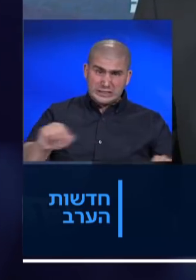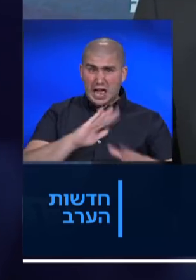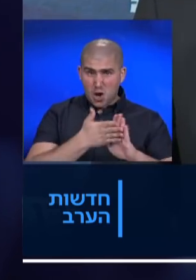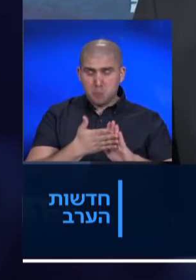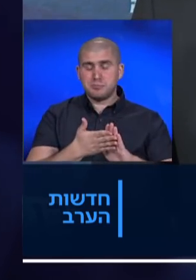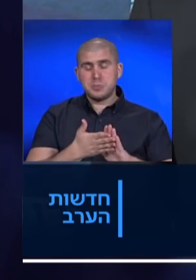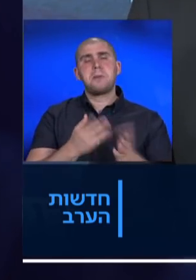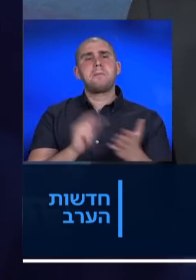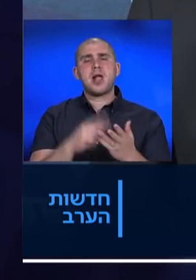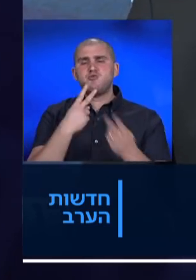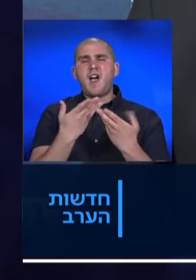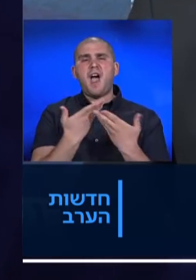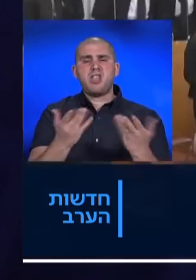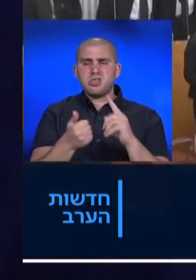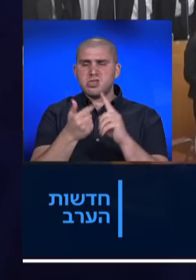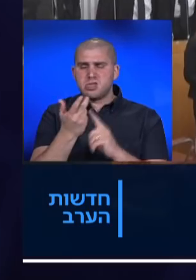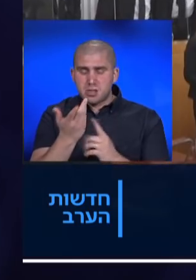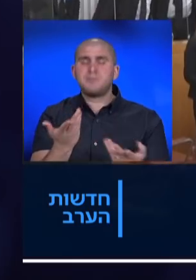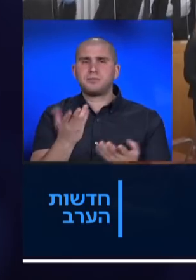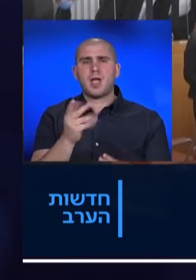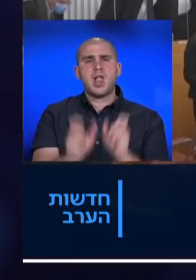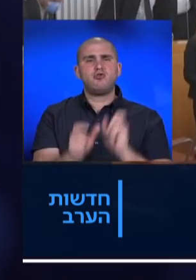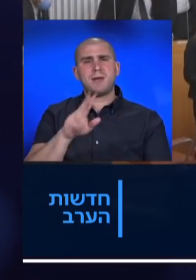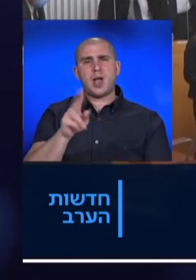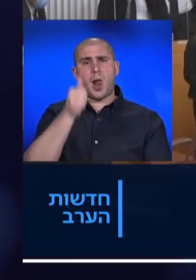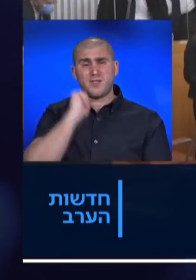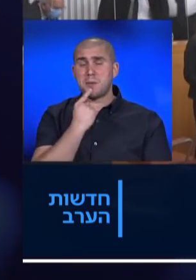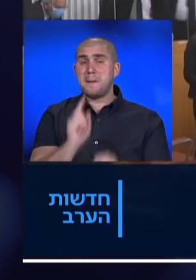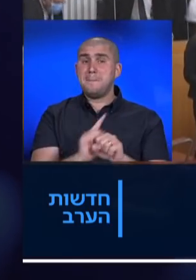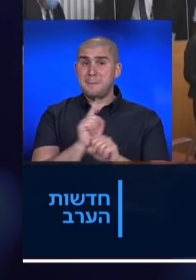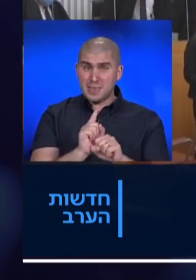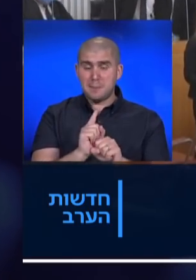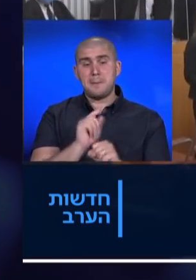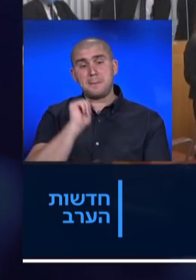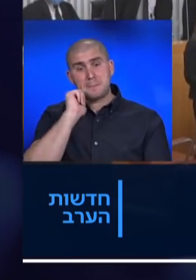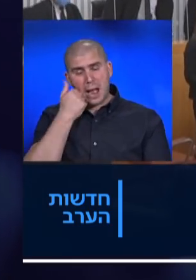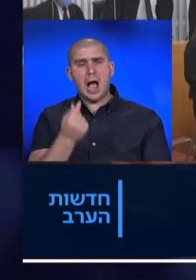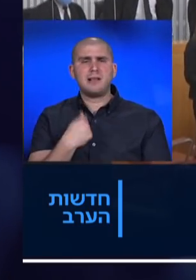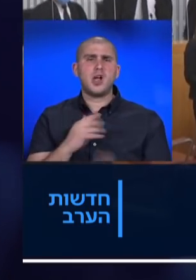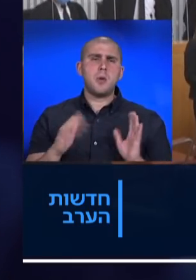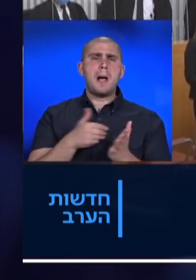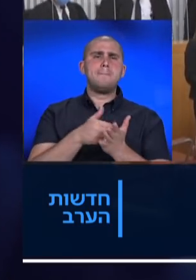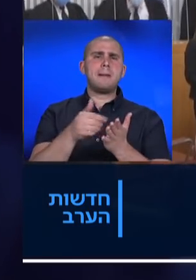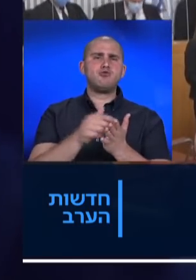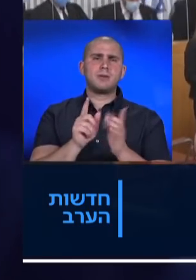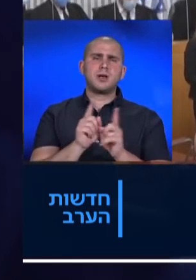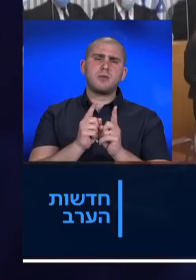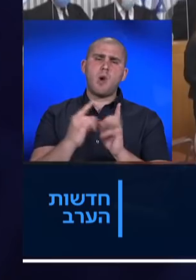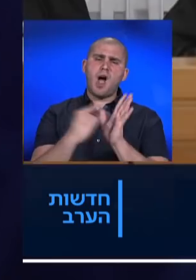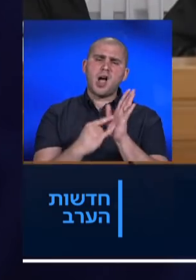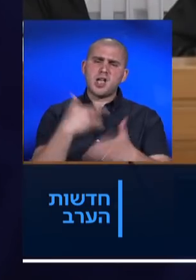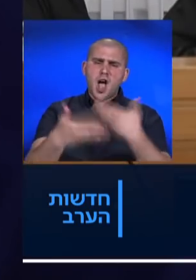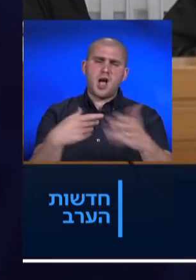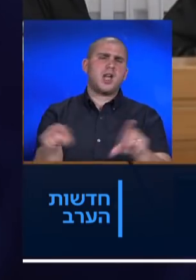תשובה לשאלות האלה, אומרים גורמים בכחול לבן, כרגע, בוודאי מחר, אנחנו פשוט ממשיכים במרוץ החקיקה כפי שהיא, וגם